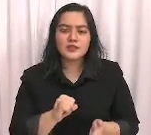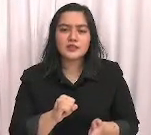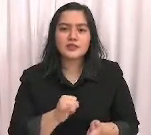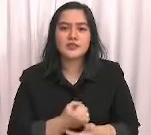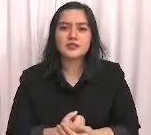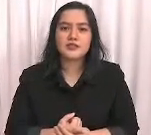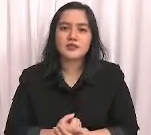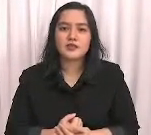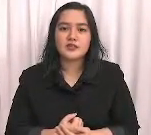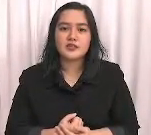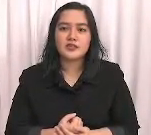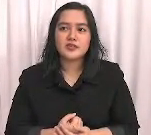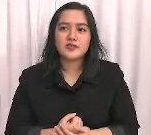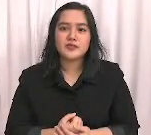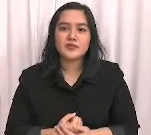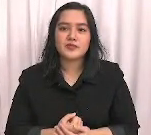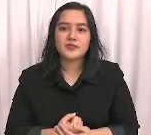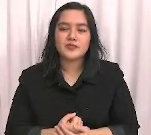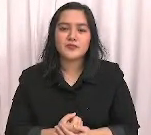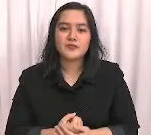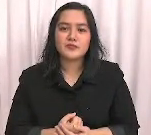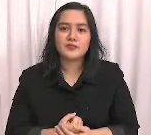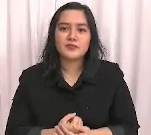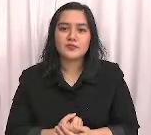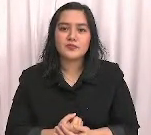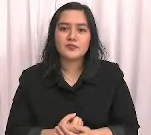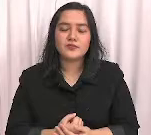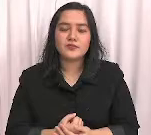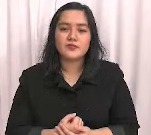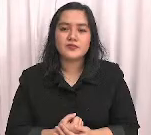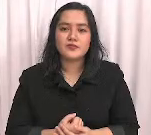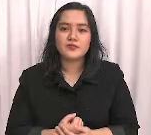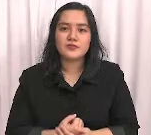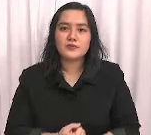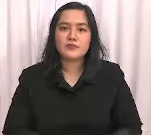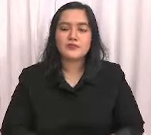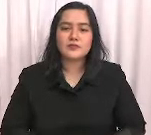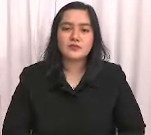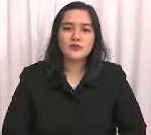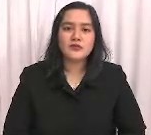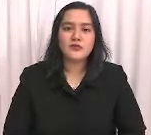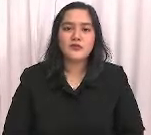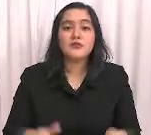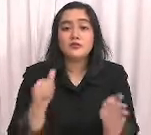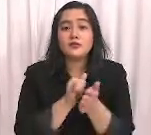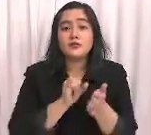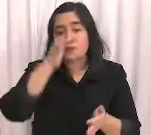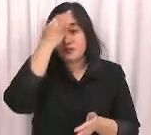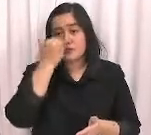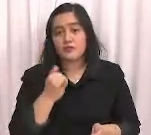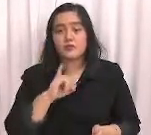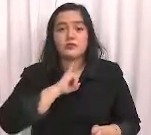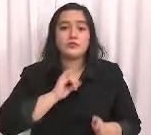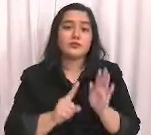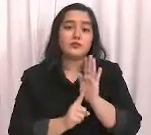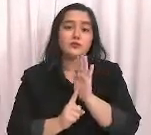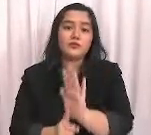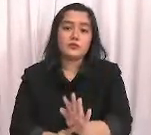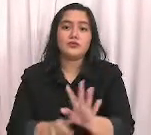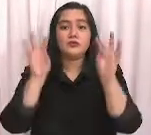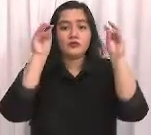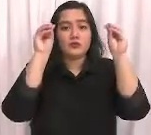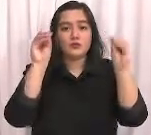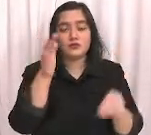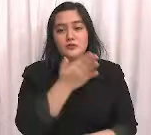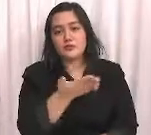Napaka bihira. Bihirang mangyari yan. Kaya, mga kapatid, kaya ko ipinapakita ko po ito sa inyo para matutunan natin yung